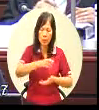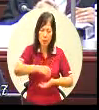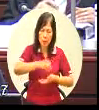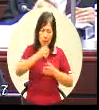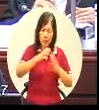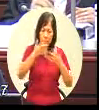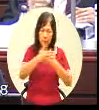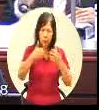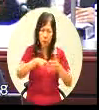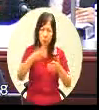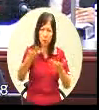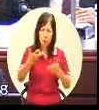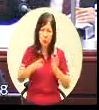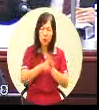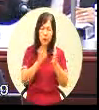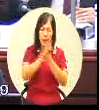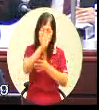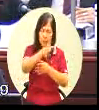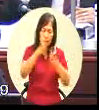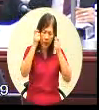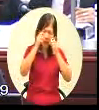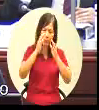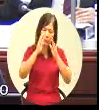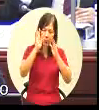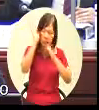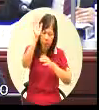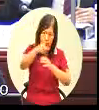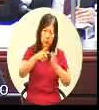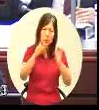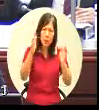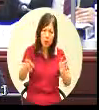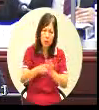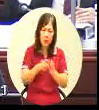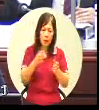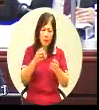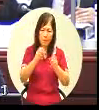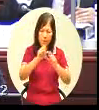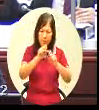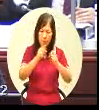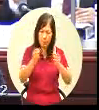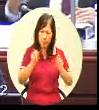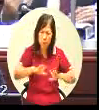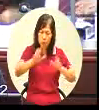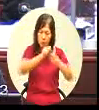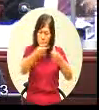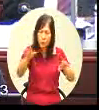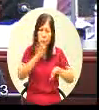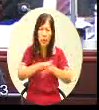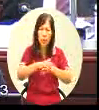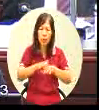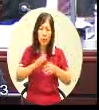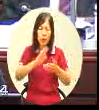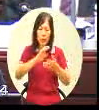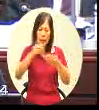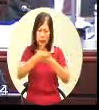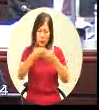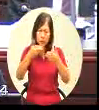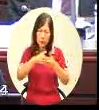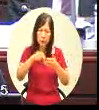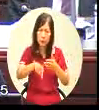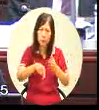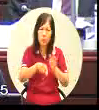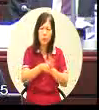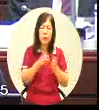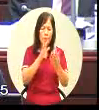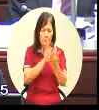题，那高雄未来的现阶段有很多不同的发展，那交通的就变成是我们